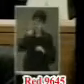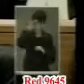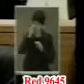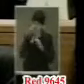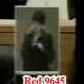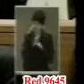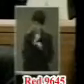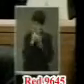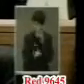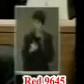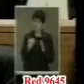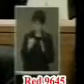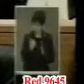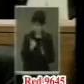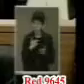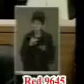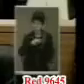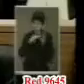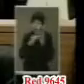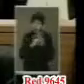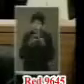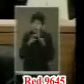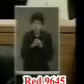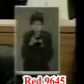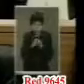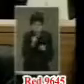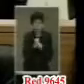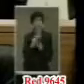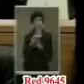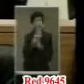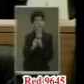ำเนินคดีกับตำรวจแปลความกันว่านี่คือกระบวนการ